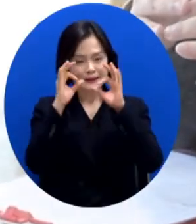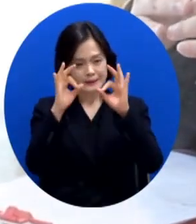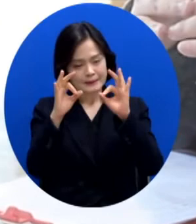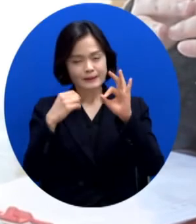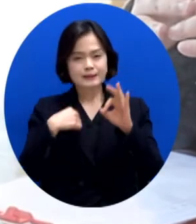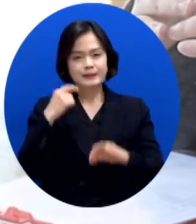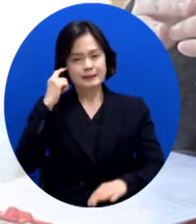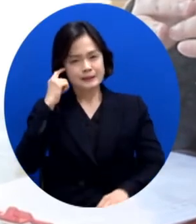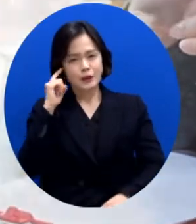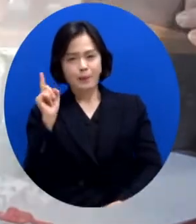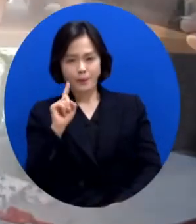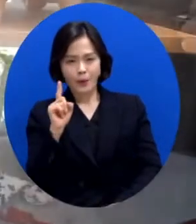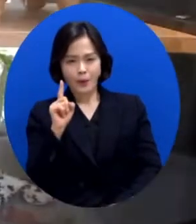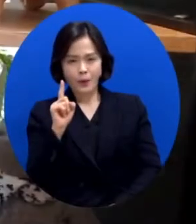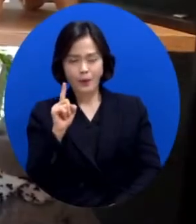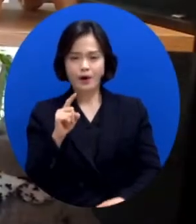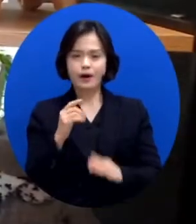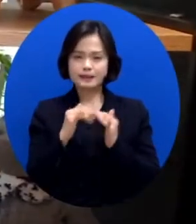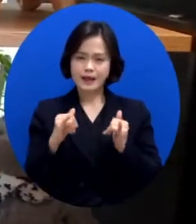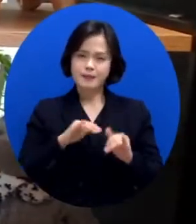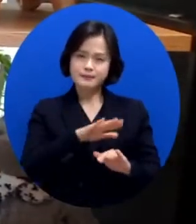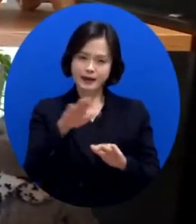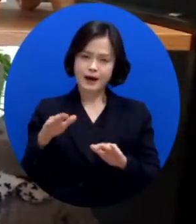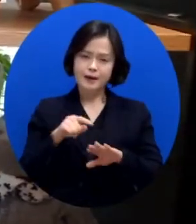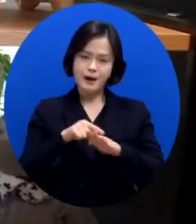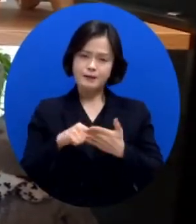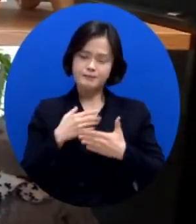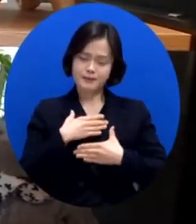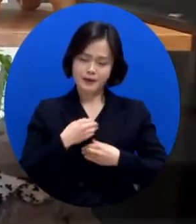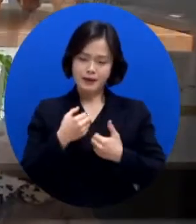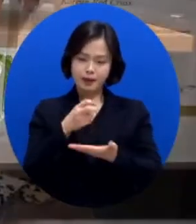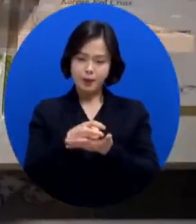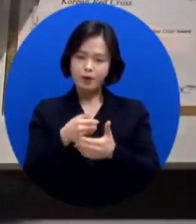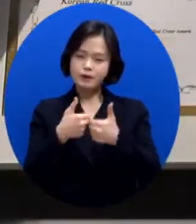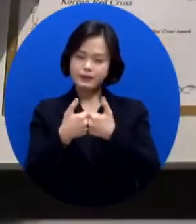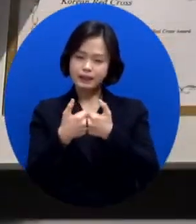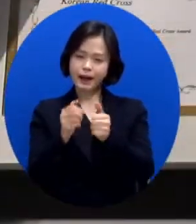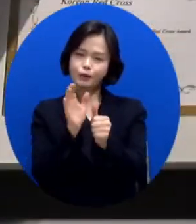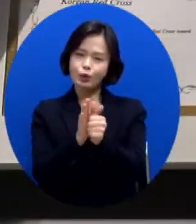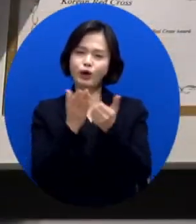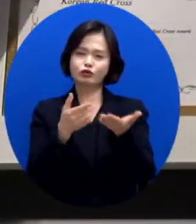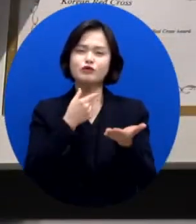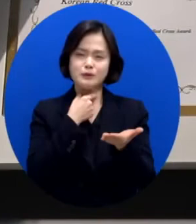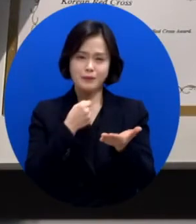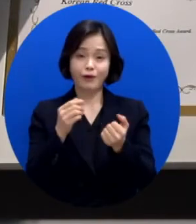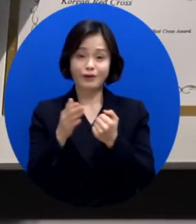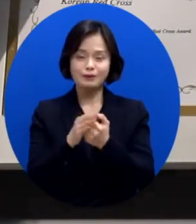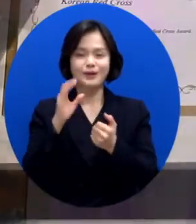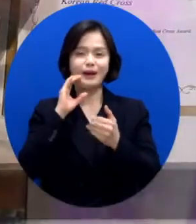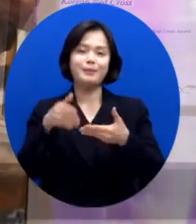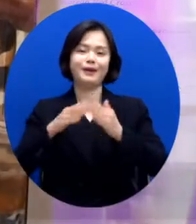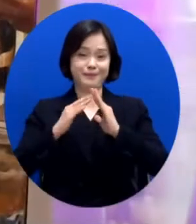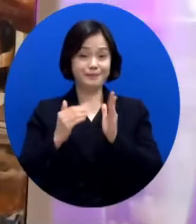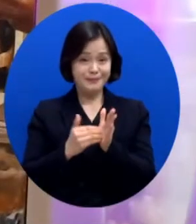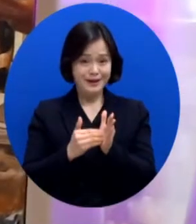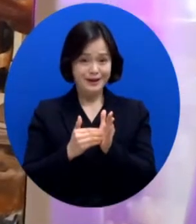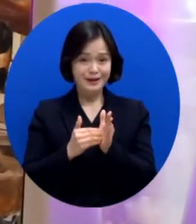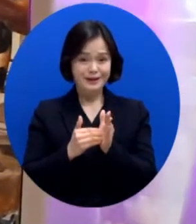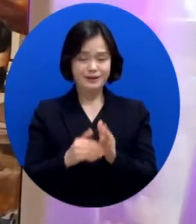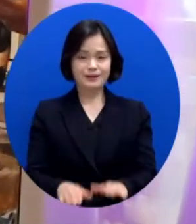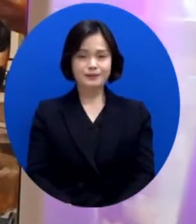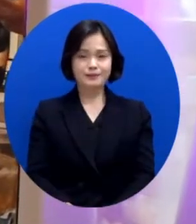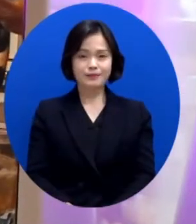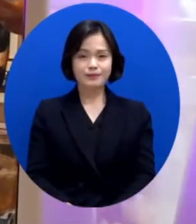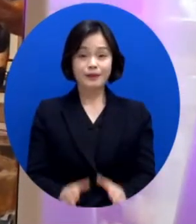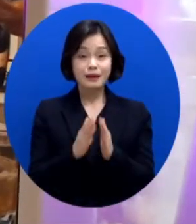싶었습니다. 이렇게 탄생한 온누리 로카페는 코로나19로 이용해 제한을 받고 있지만 여전히 법률 서비스를 받는